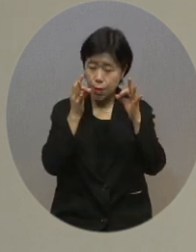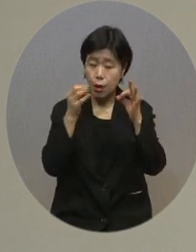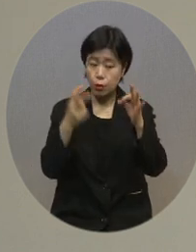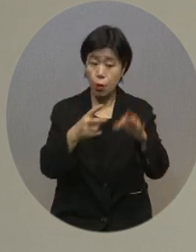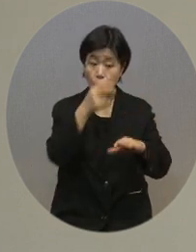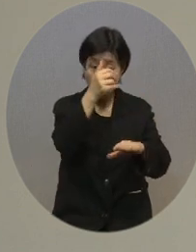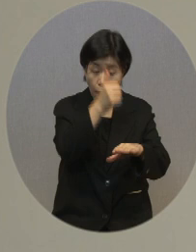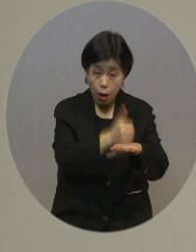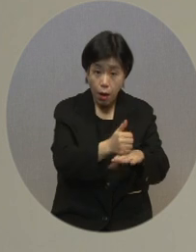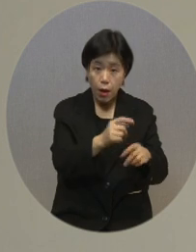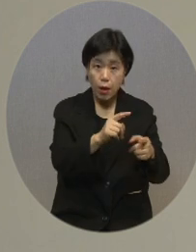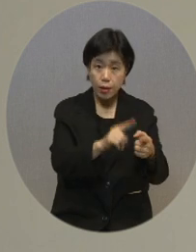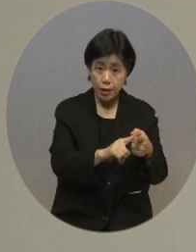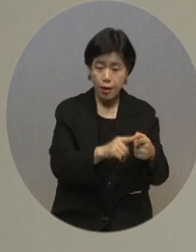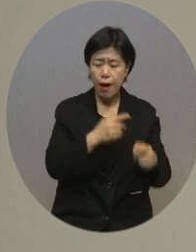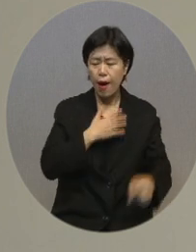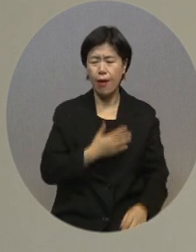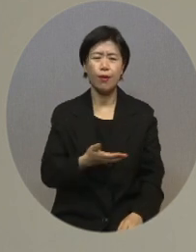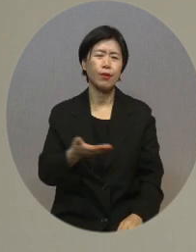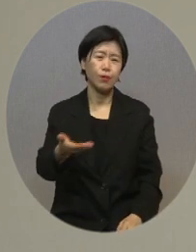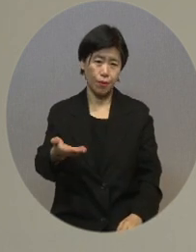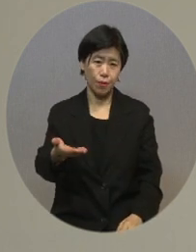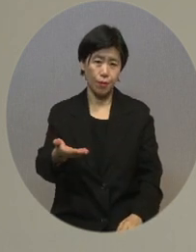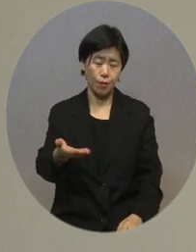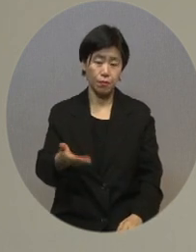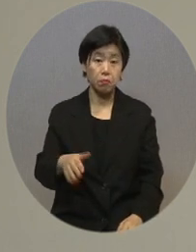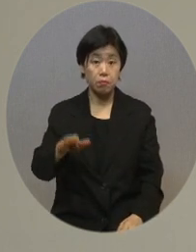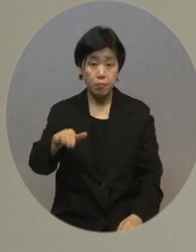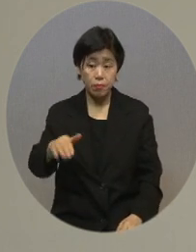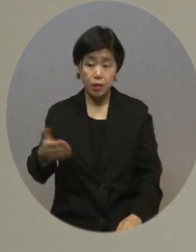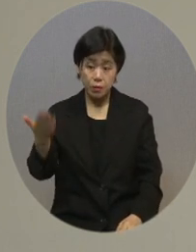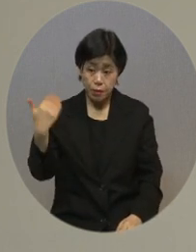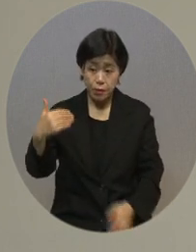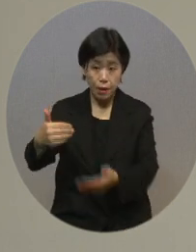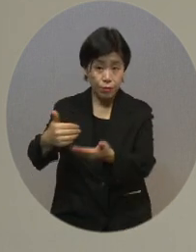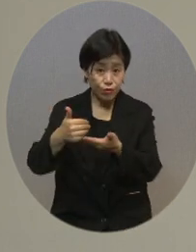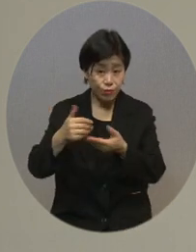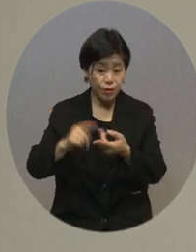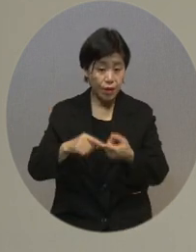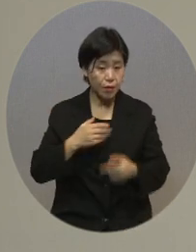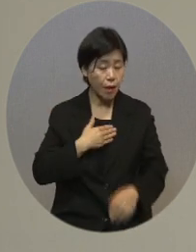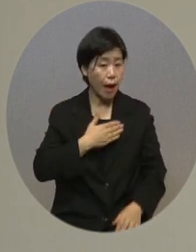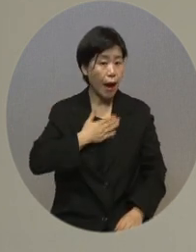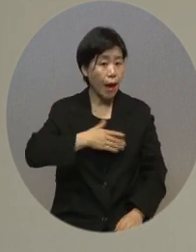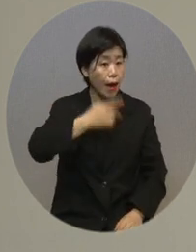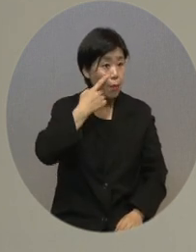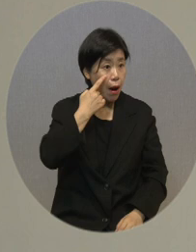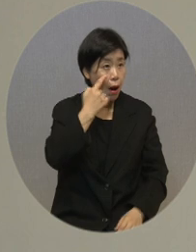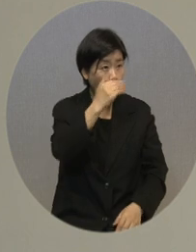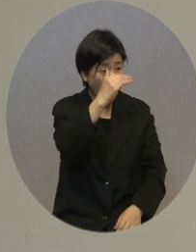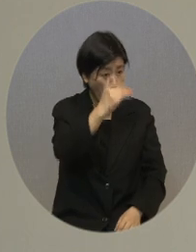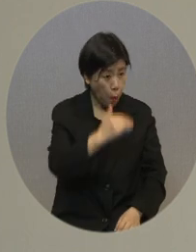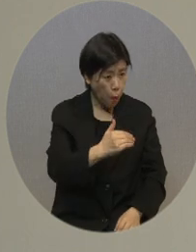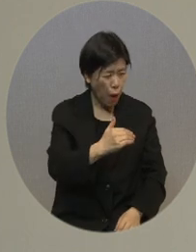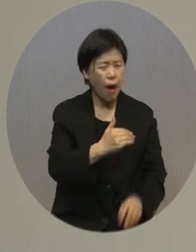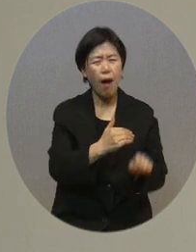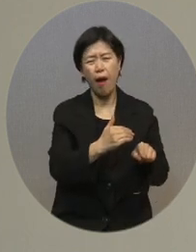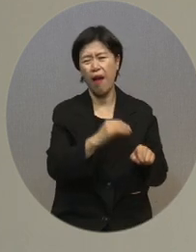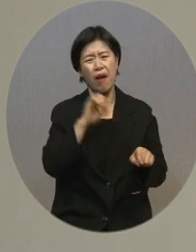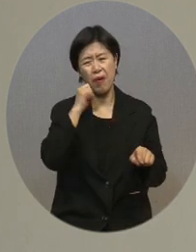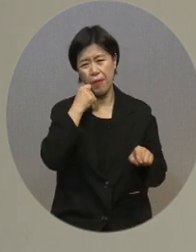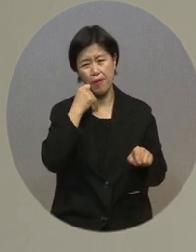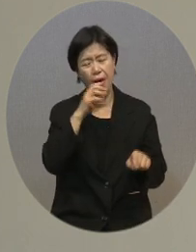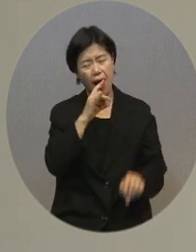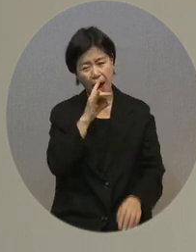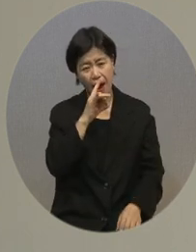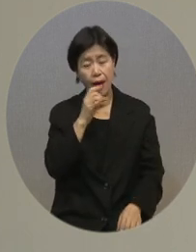피드백을 드립니다. 아. 예, 이건 이렇게 이렇게 알아보니까 이런 게 문제가 돼서 좀 어렵습니다. 또 이거는 이렇게